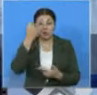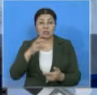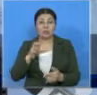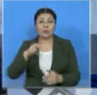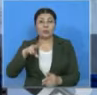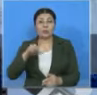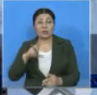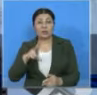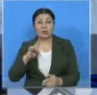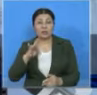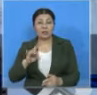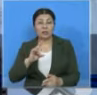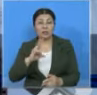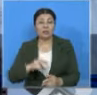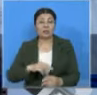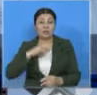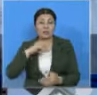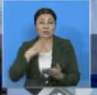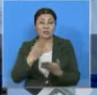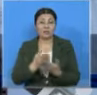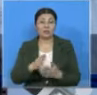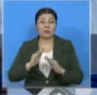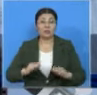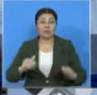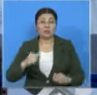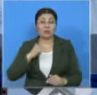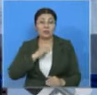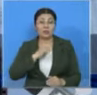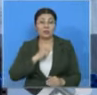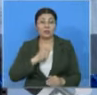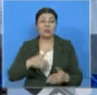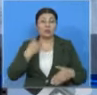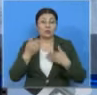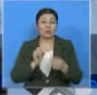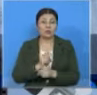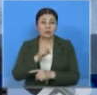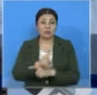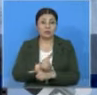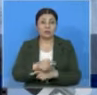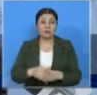жүзуге, сонымен қатар балалардың ересек адамдарсыз суға түсуіне тыйым салынады.